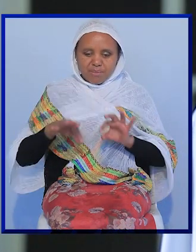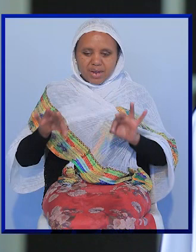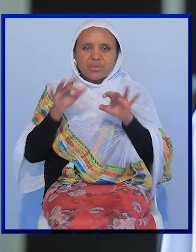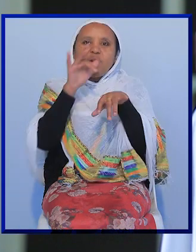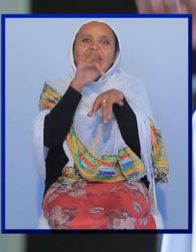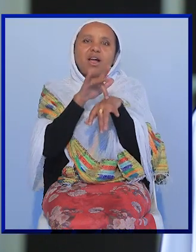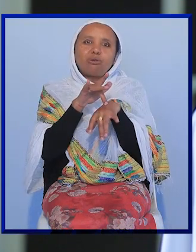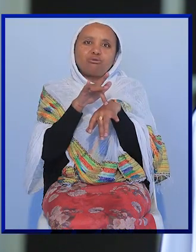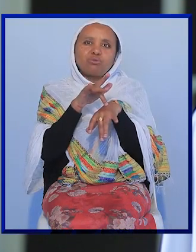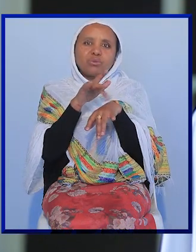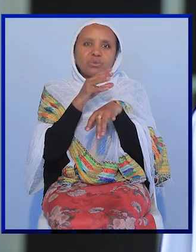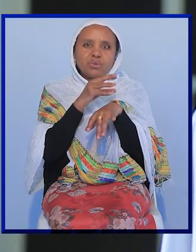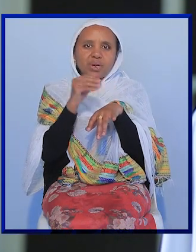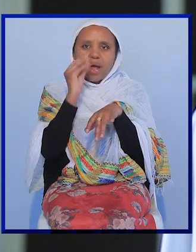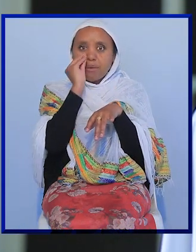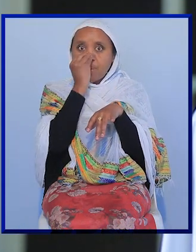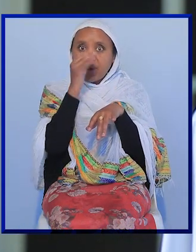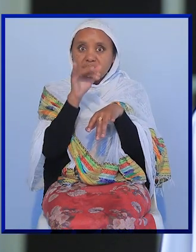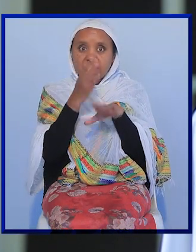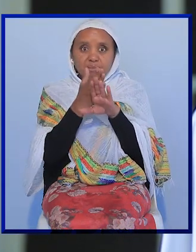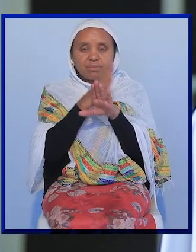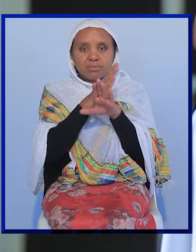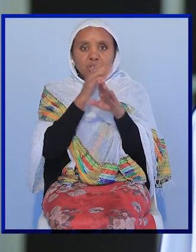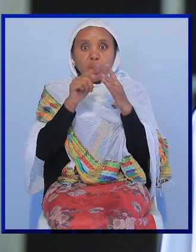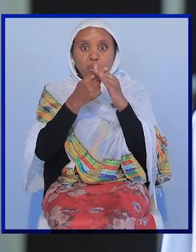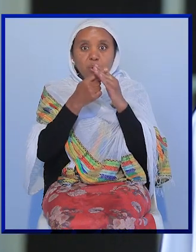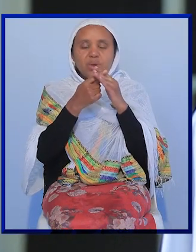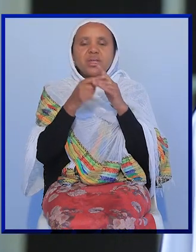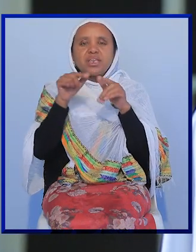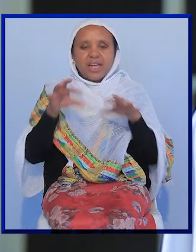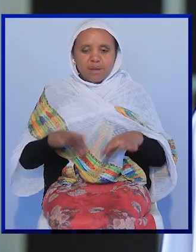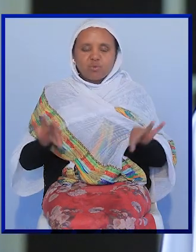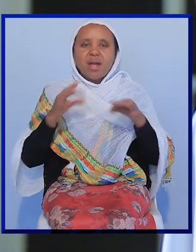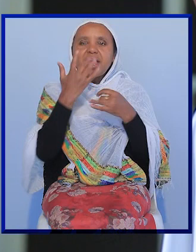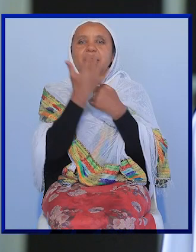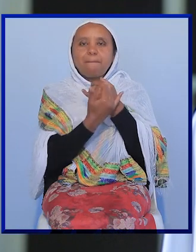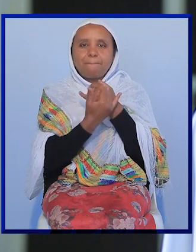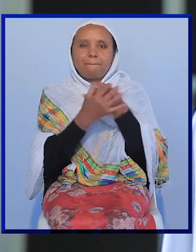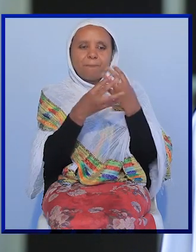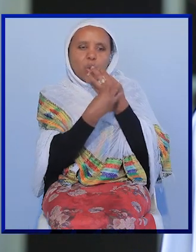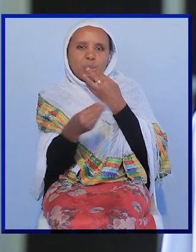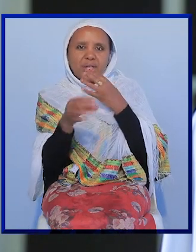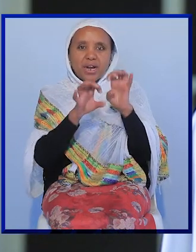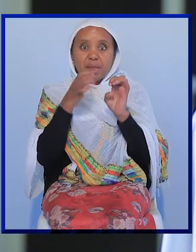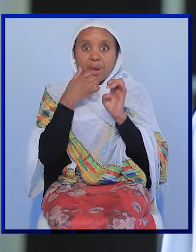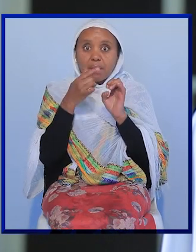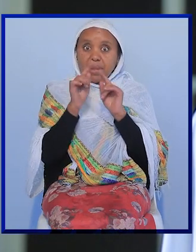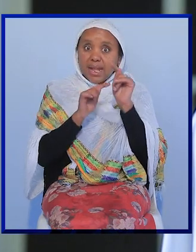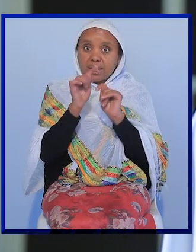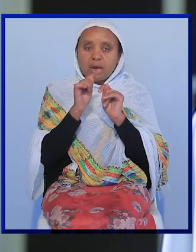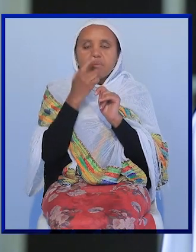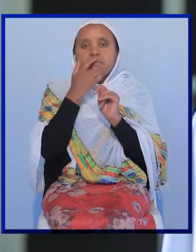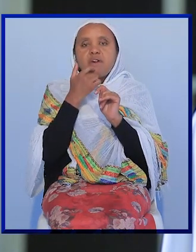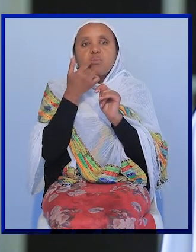ነካችው እና አበባው ከዚያን ጊዜ ጀምሮ የቀሚሷን ቀለም ይዞ ቆየ ይላል። በታሪክ የተረጋገጠ አይደለም፣ እንዲሁ ብቻ